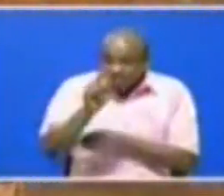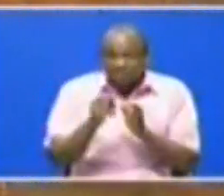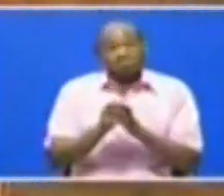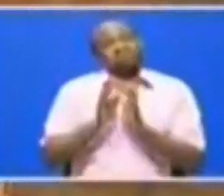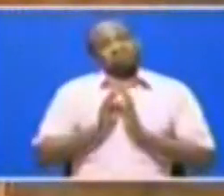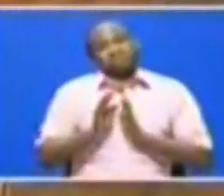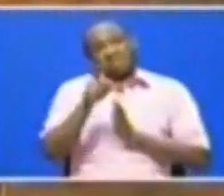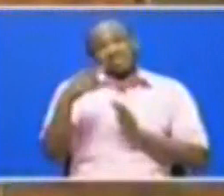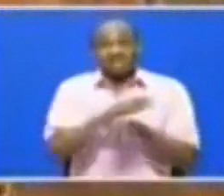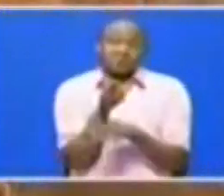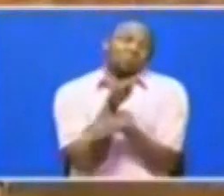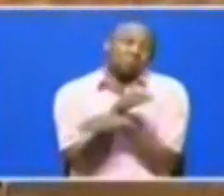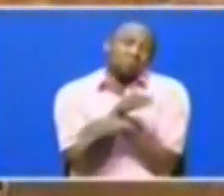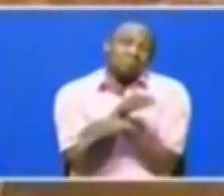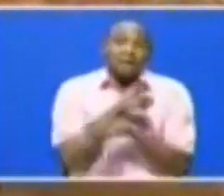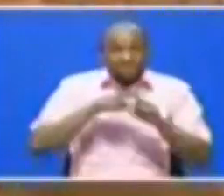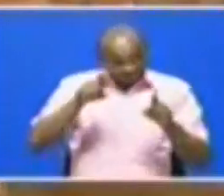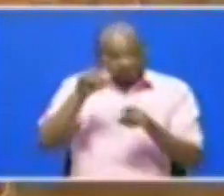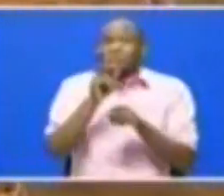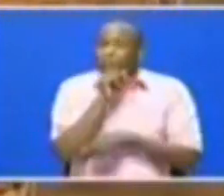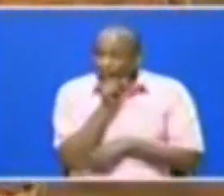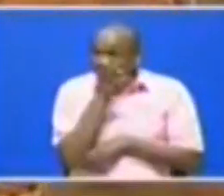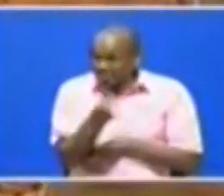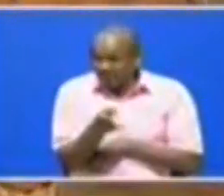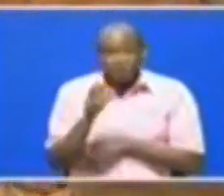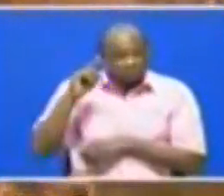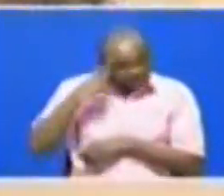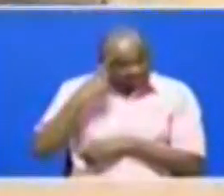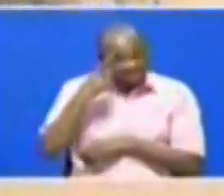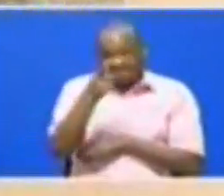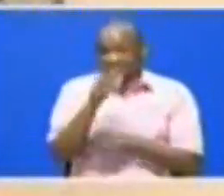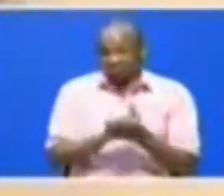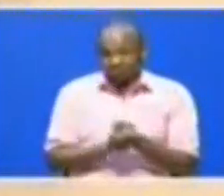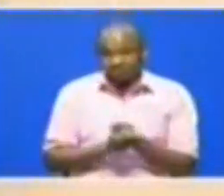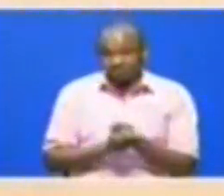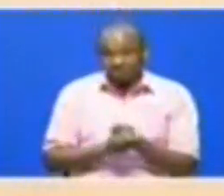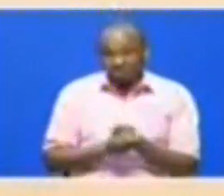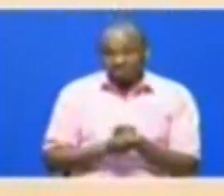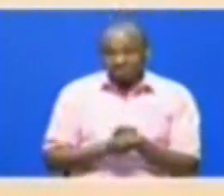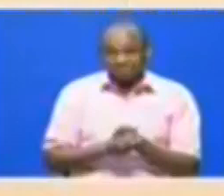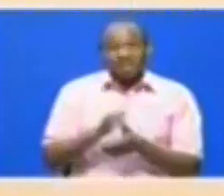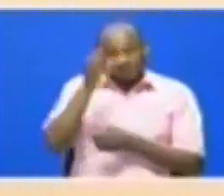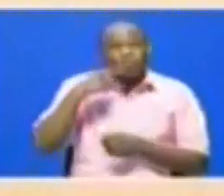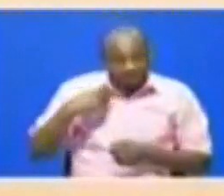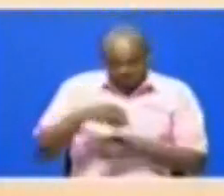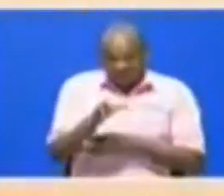ametulia kama huyu hapa, lakini licha ya kutulia kimya hakosi ujanja wake. Ukitaka kushika